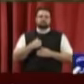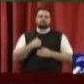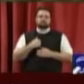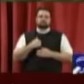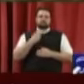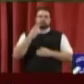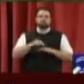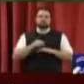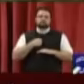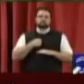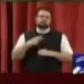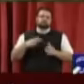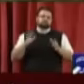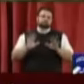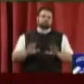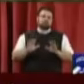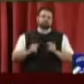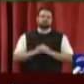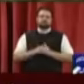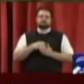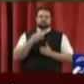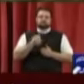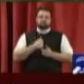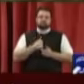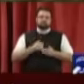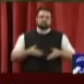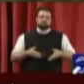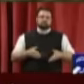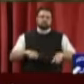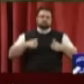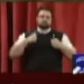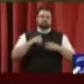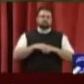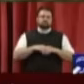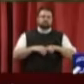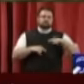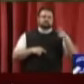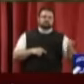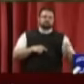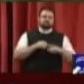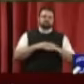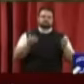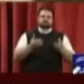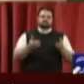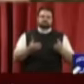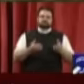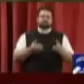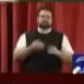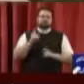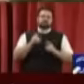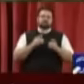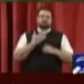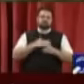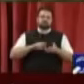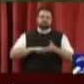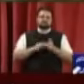tu, în ce mediu a crescut el? Ei! Da. Și ei au crescut într-un mediu în care ca să faci ceva trebuie să dai mult cu capul, să împingi, să împingi,